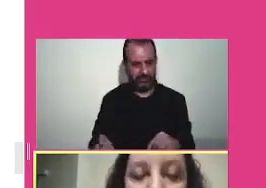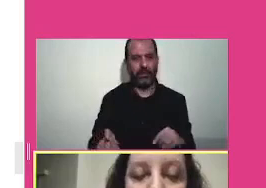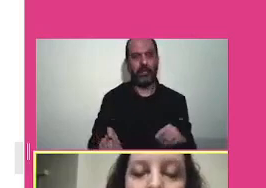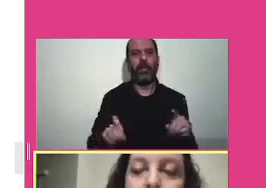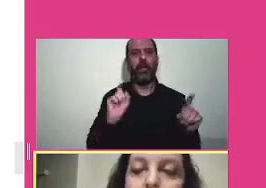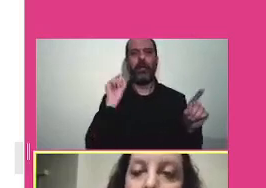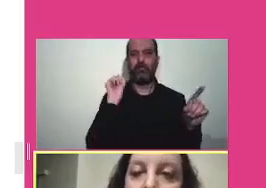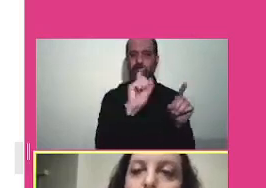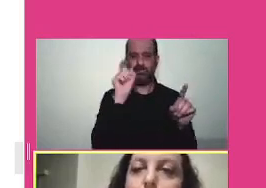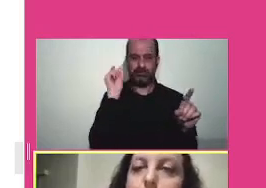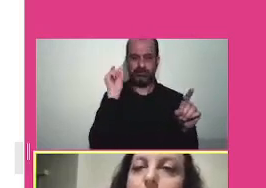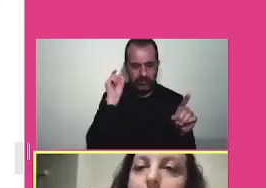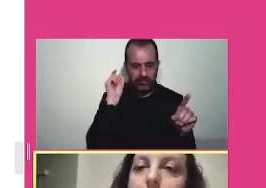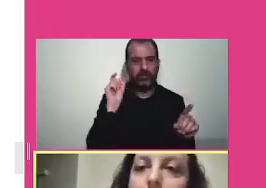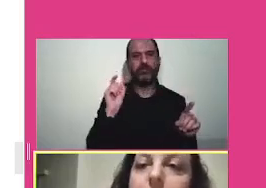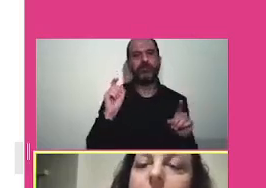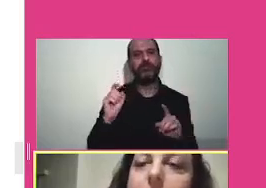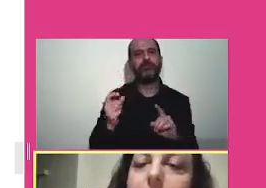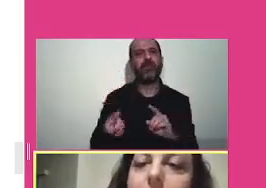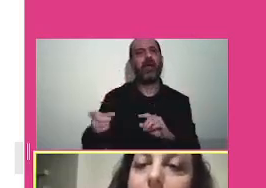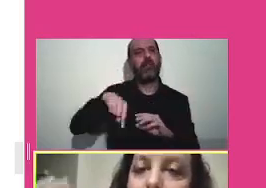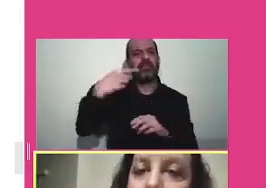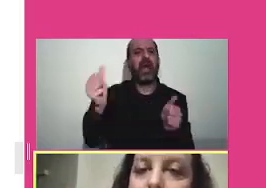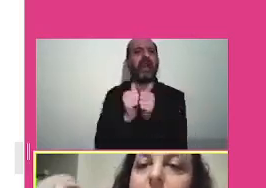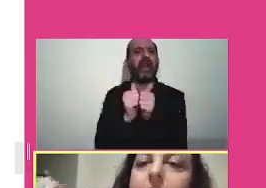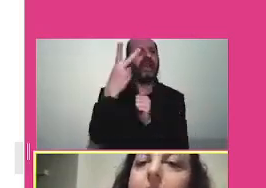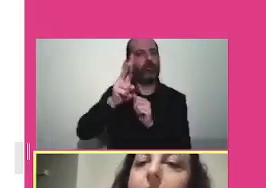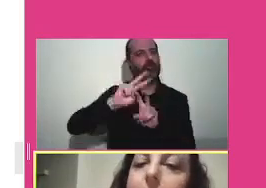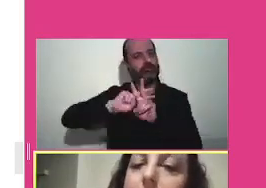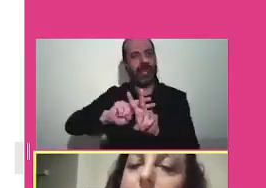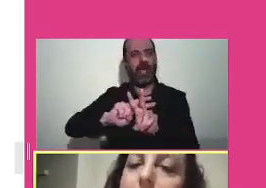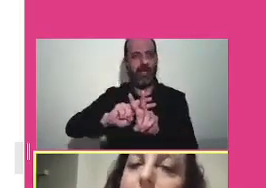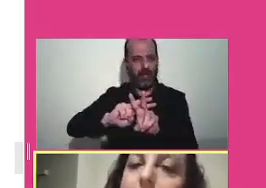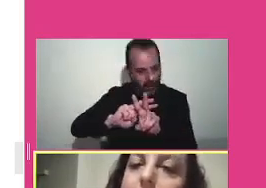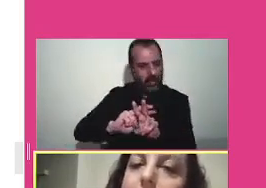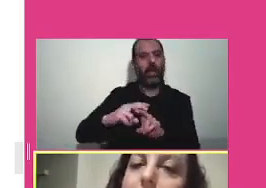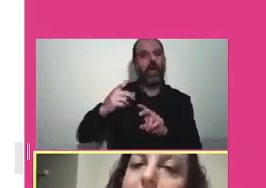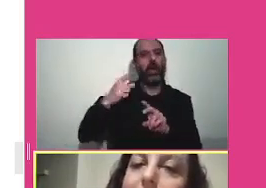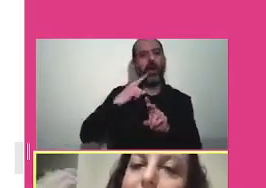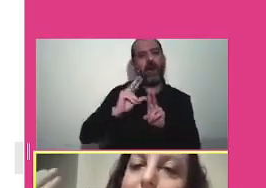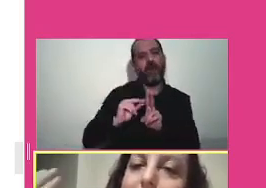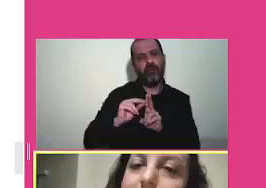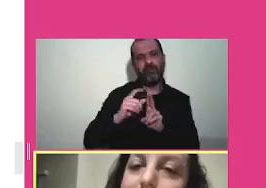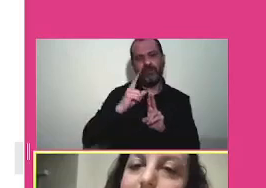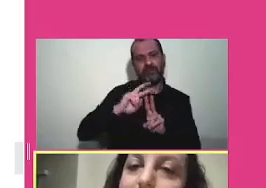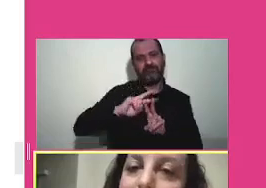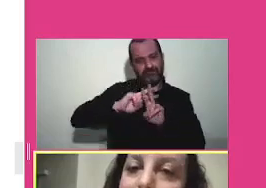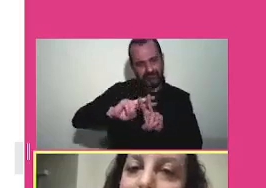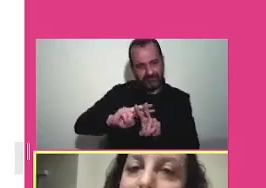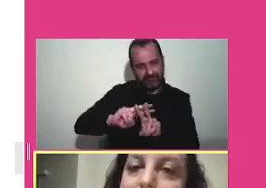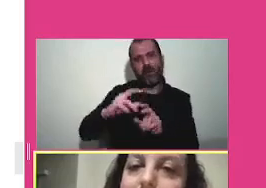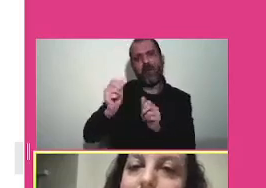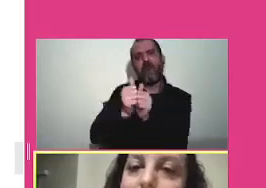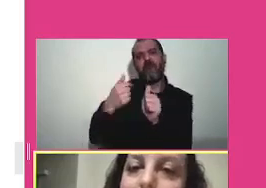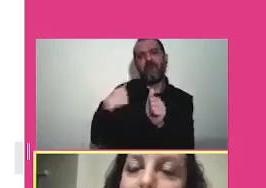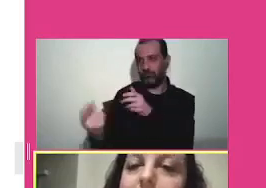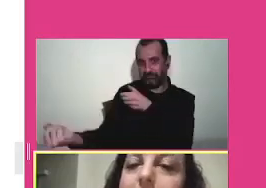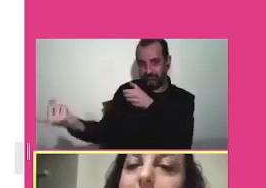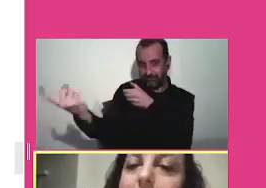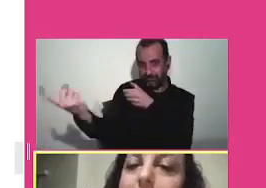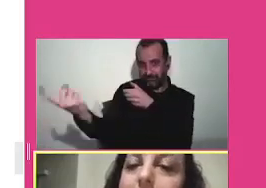tag έναν φίλο σας που θα θέλατε να συνεχίσει αντίστοιχα τη δική σας εκστρατεία.